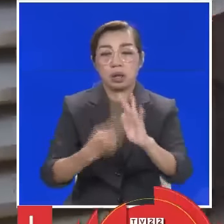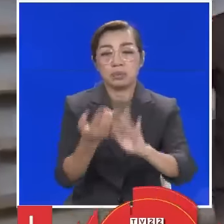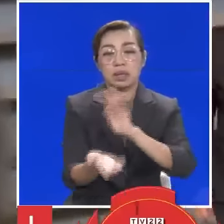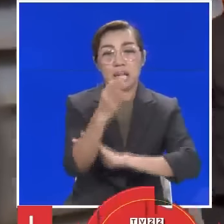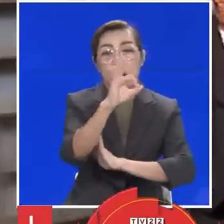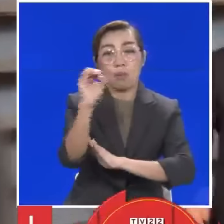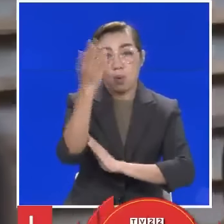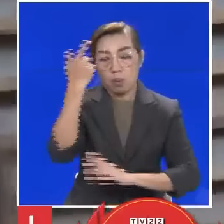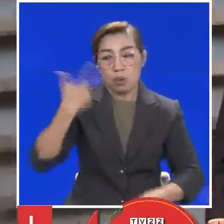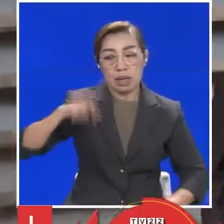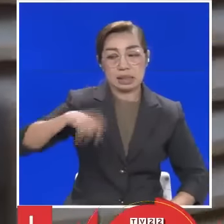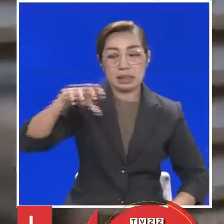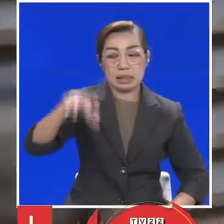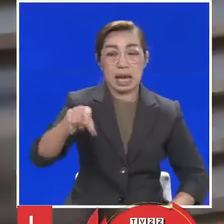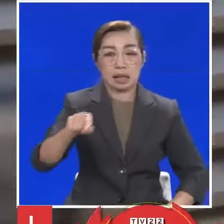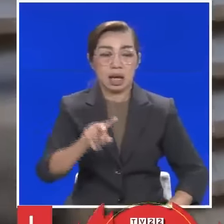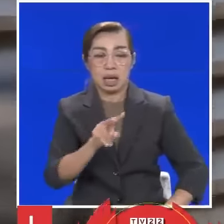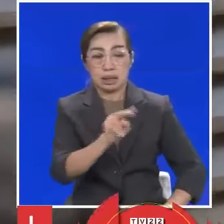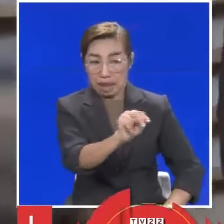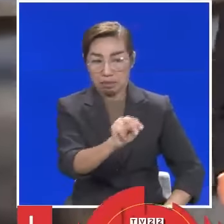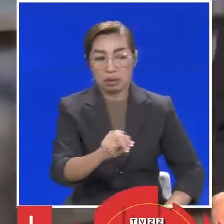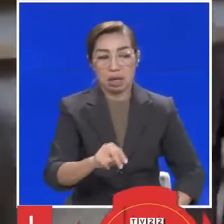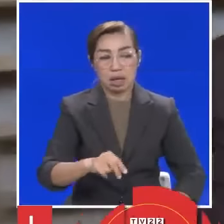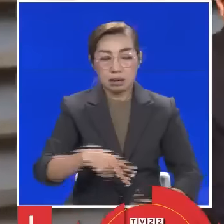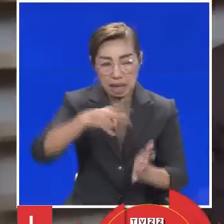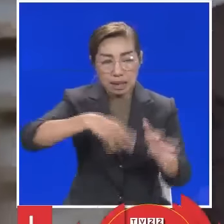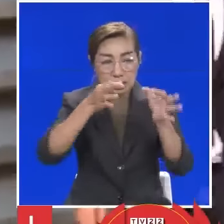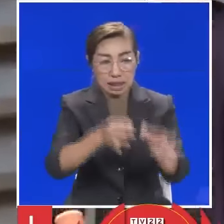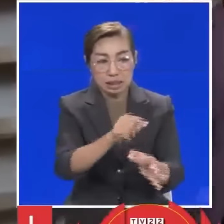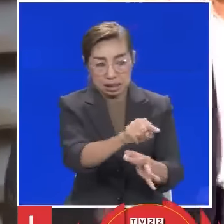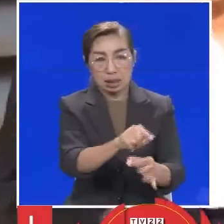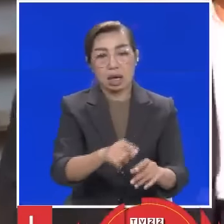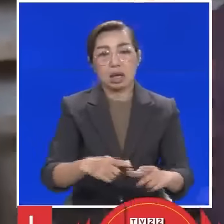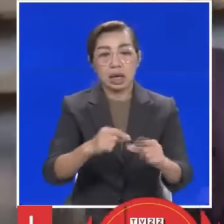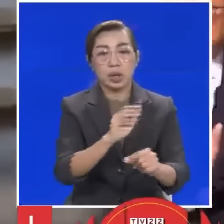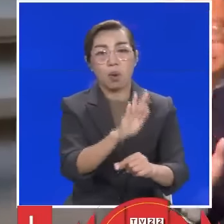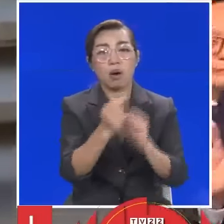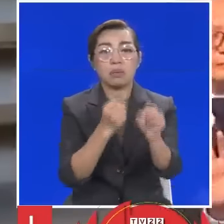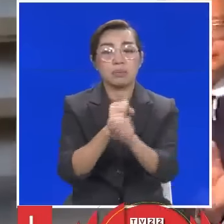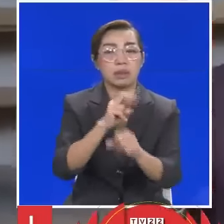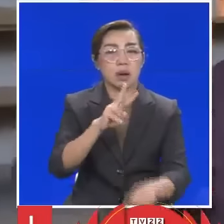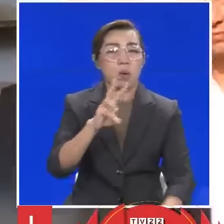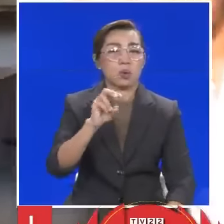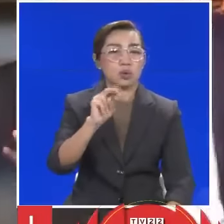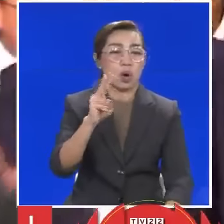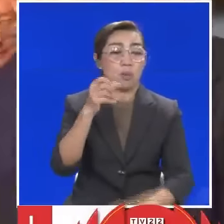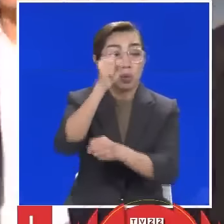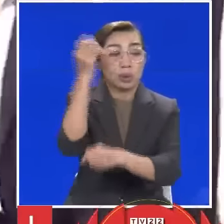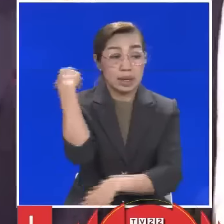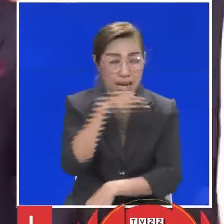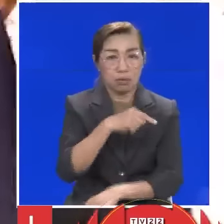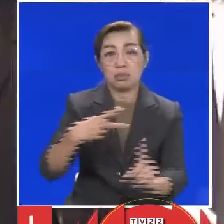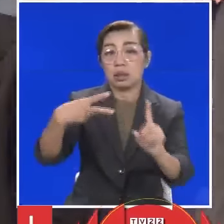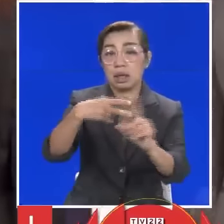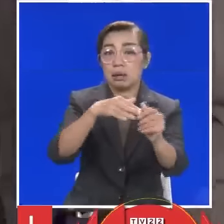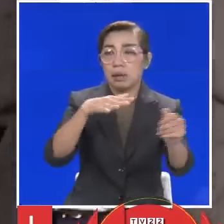ราะว่าศาลแขวงปทุมวันเนี่ยนัดฟังคำพิพากษาคดีแฟลชม็อบปี62ซึ่งตอนนั้นเนี่ยมีแกนนำอดีตพรรคอนา